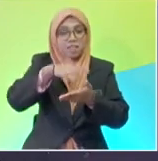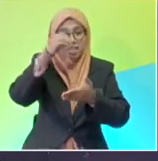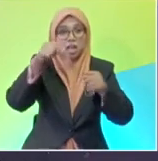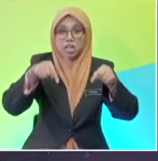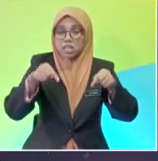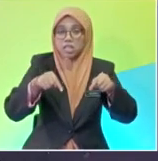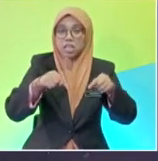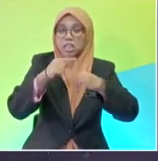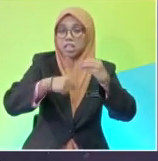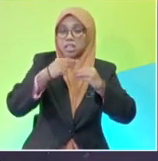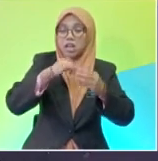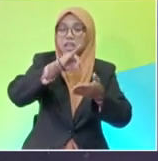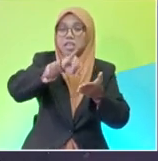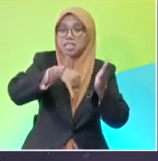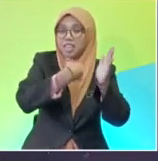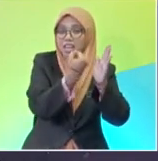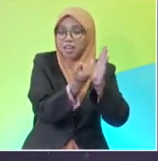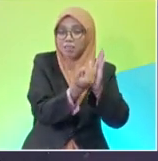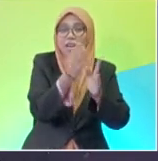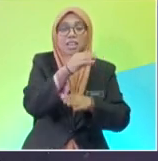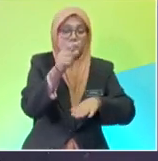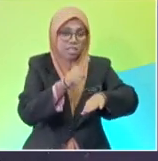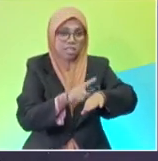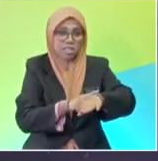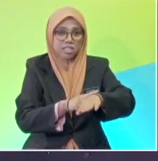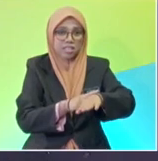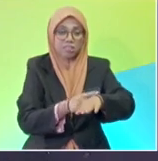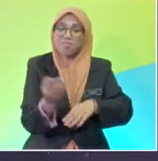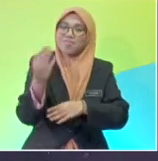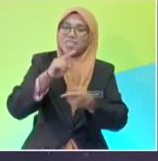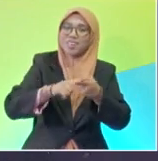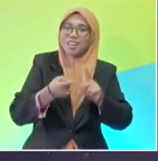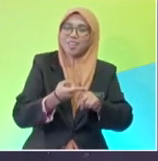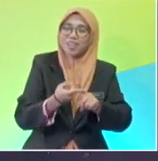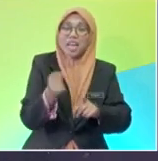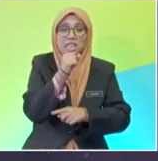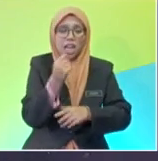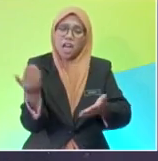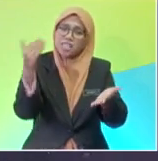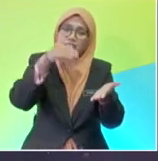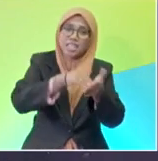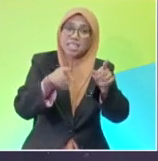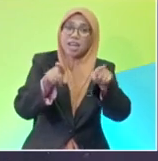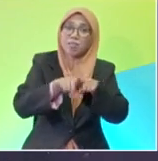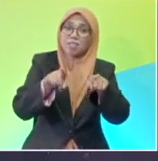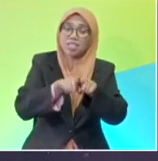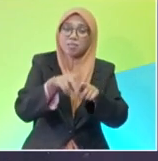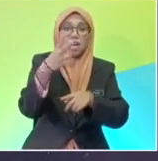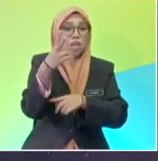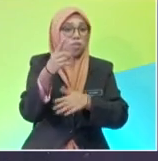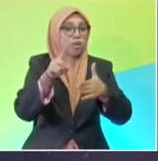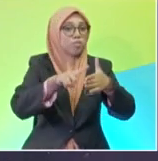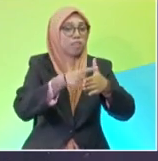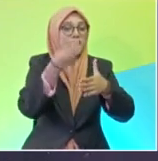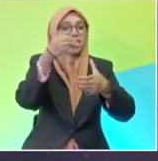dan juga bagaimana nak tahu tentang masa. Betul. Okey, kawan-kawan. Jom kita nyanyi lagi sekali lagu 12 bulan dalam setahun.